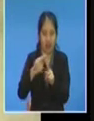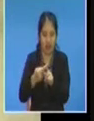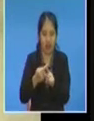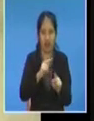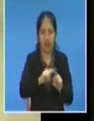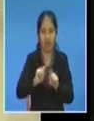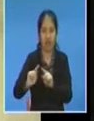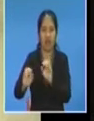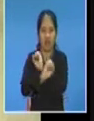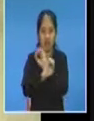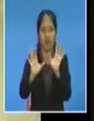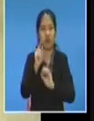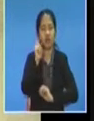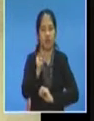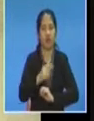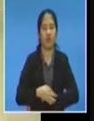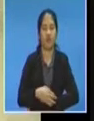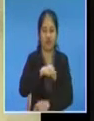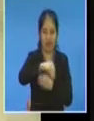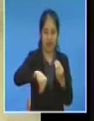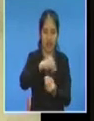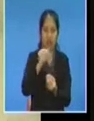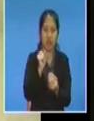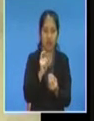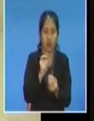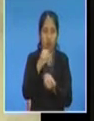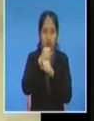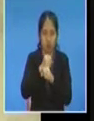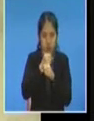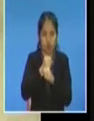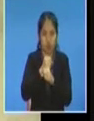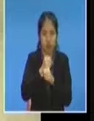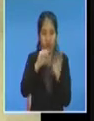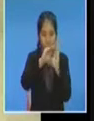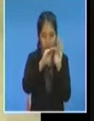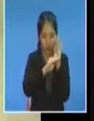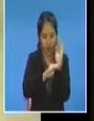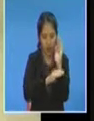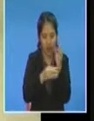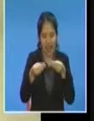จนครับเศรษฐกิจผู้สูงวัยต้องอย่างนี้ครับไม่ใช่